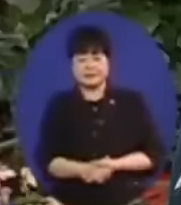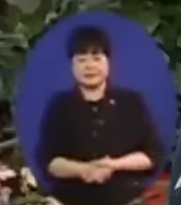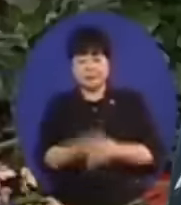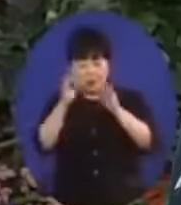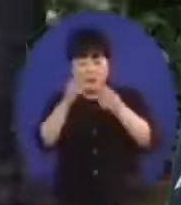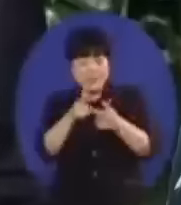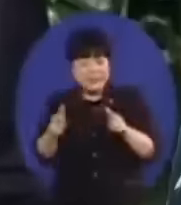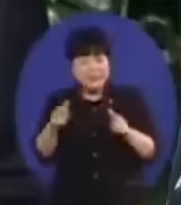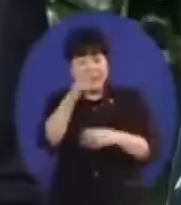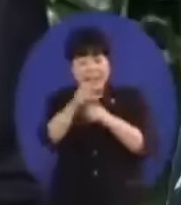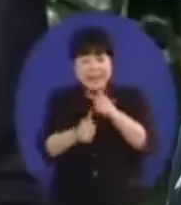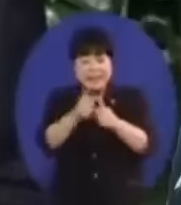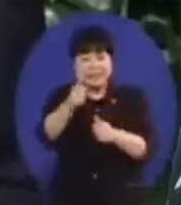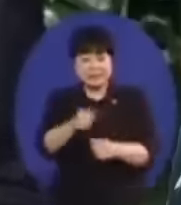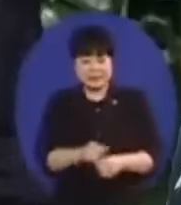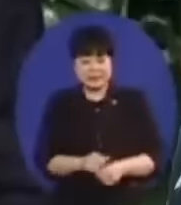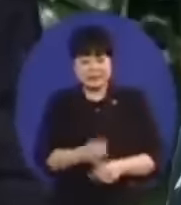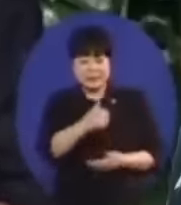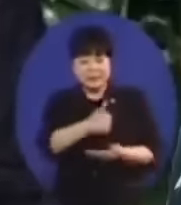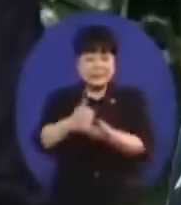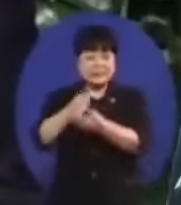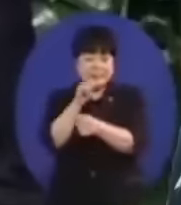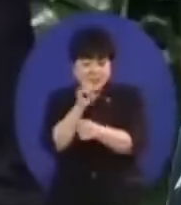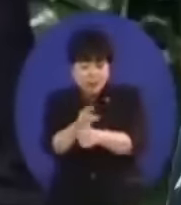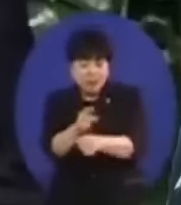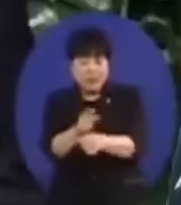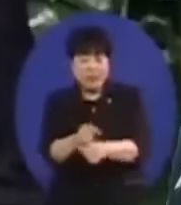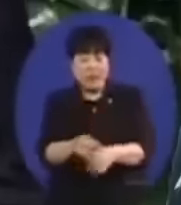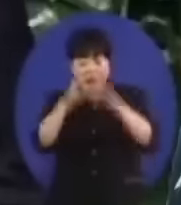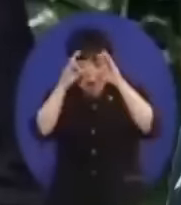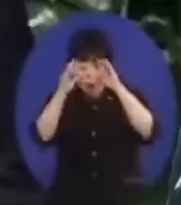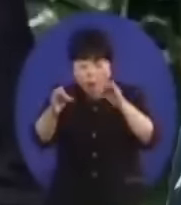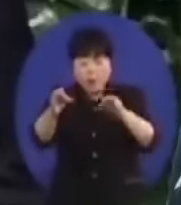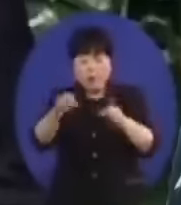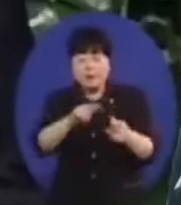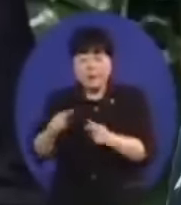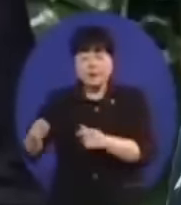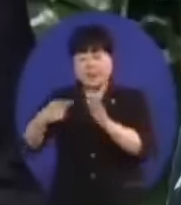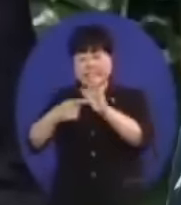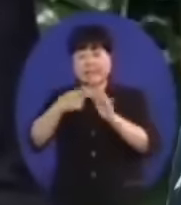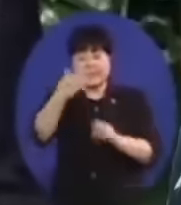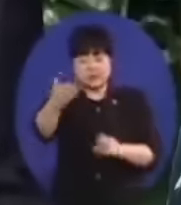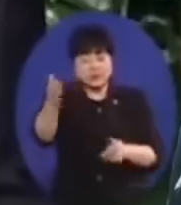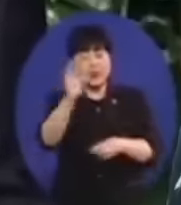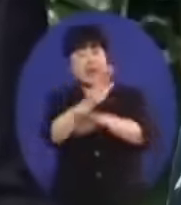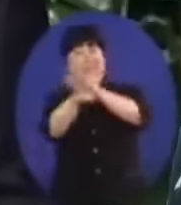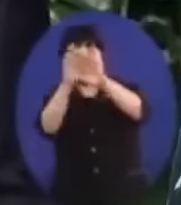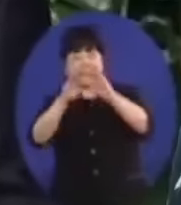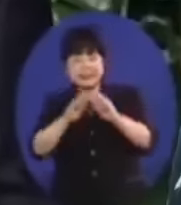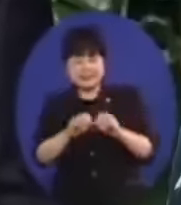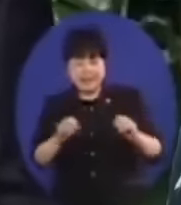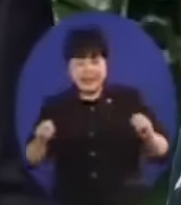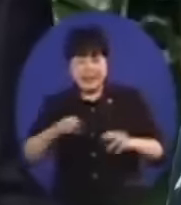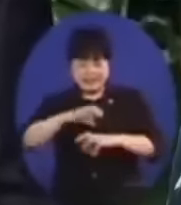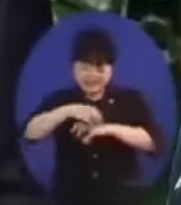눈에 보이지 않는 하나님의 신성이 보이는 만물에 나타난 것입니다. 그러므로 하늘과 땅과 세계와 모든